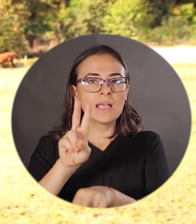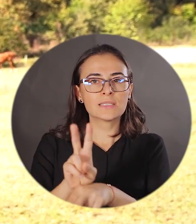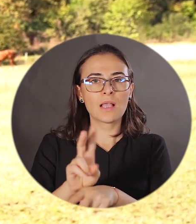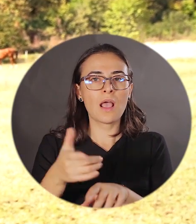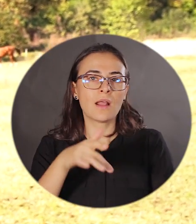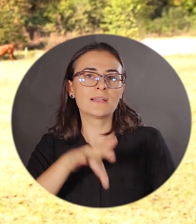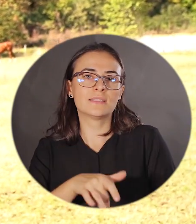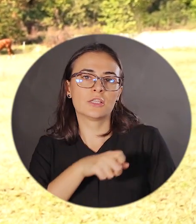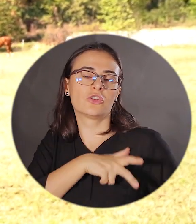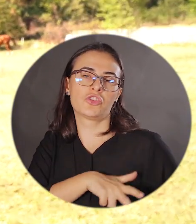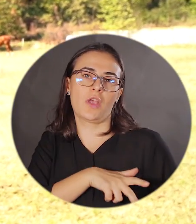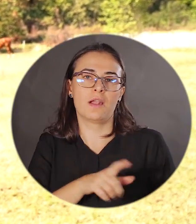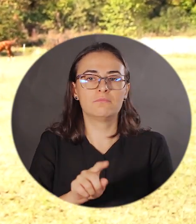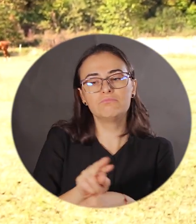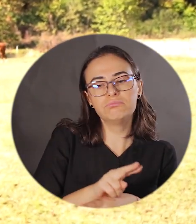asistă alți oameni.